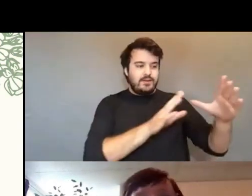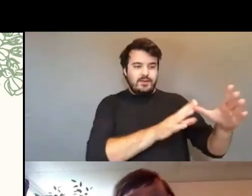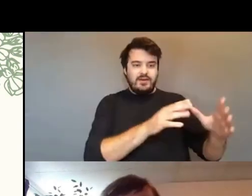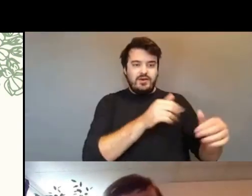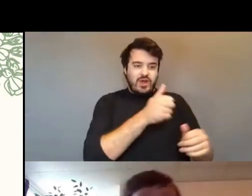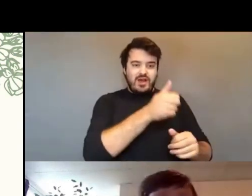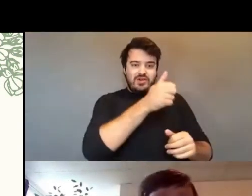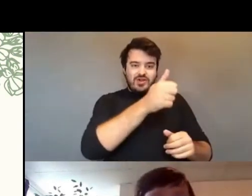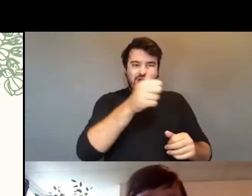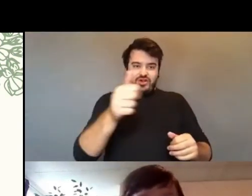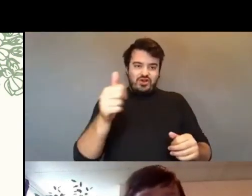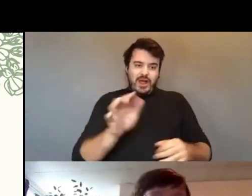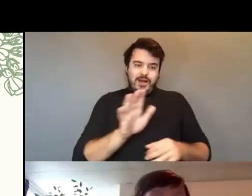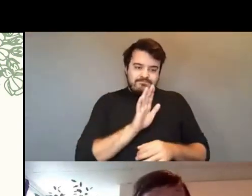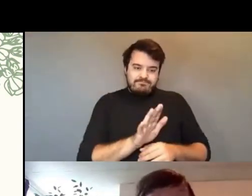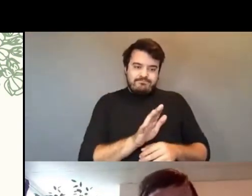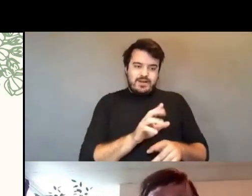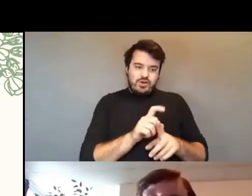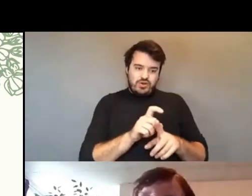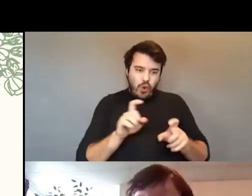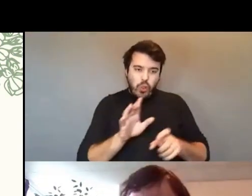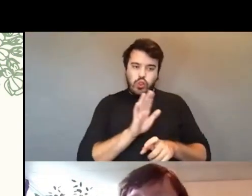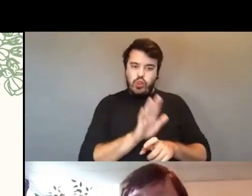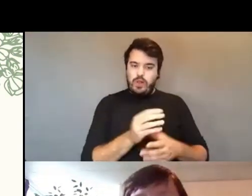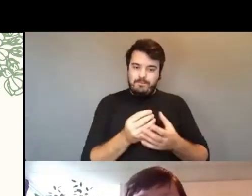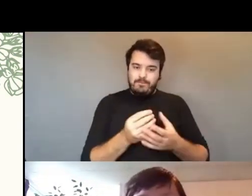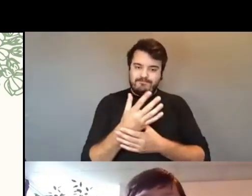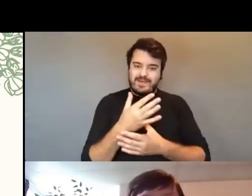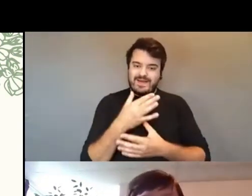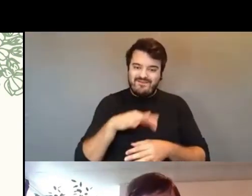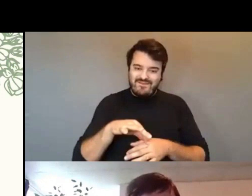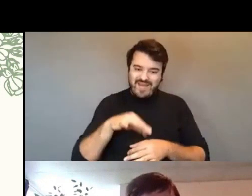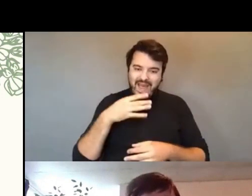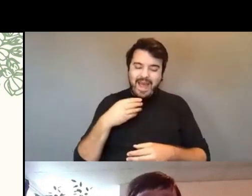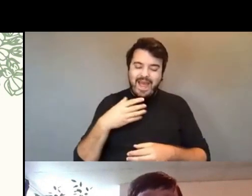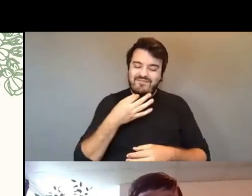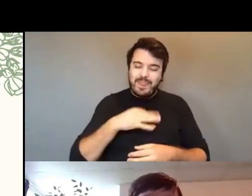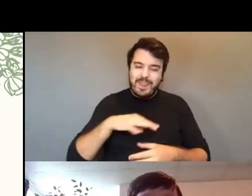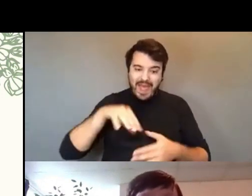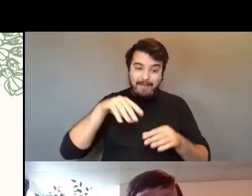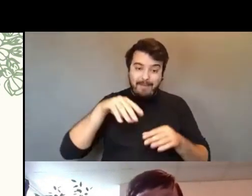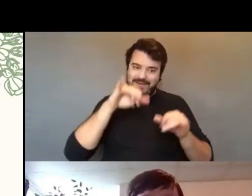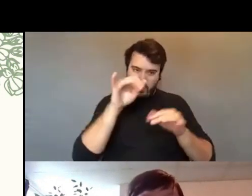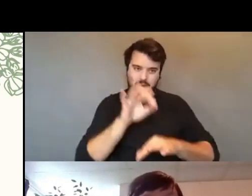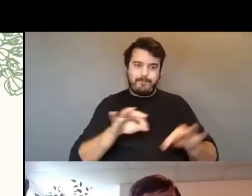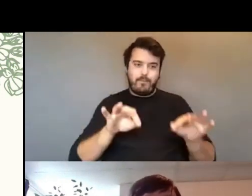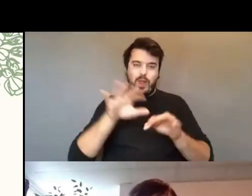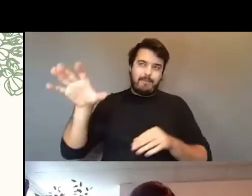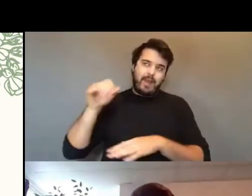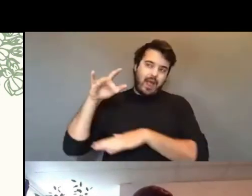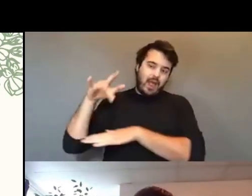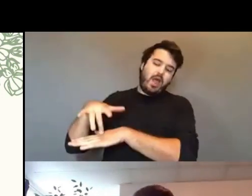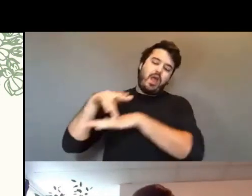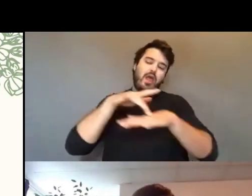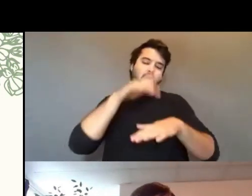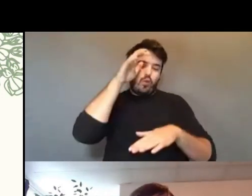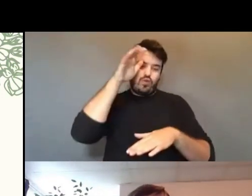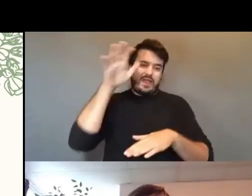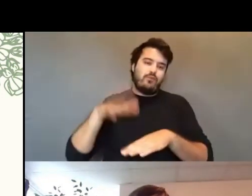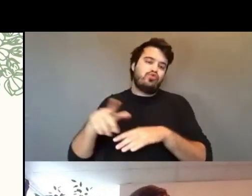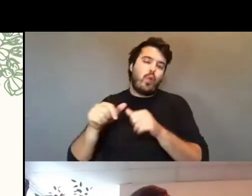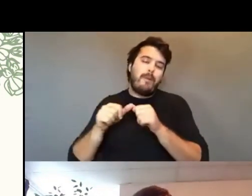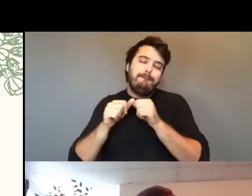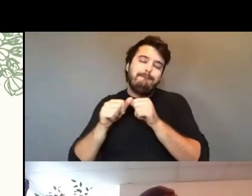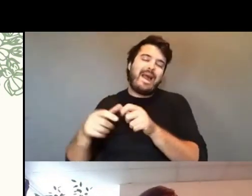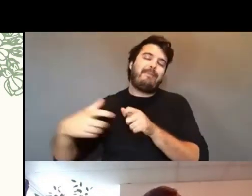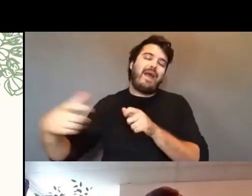mettre tel type de fines herbes, c'est ça qui est important, puis c'est ça qui utilise les concepts de permaculture. Par exemple, on